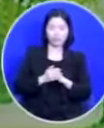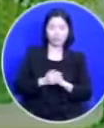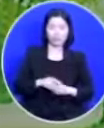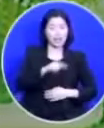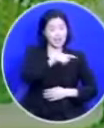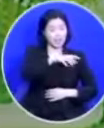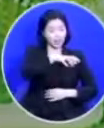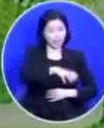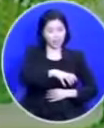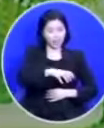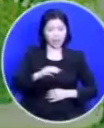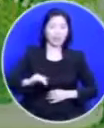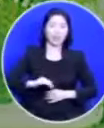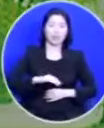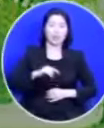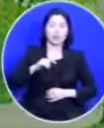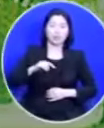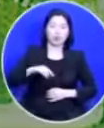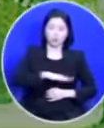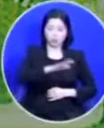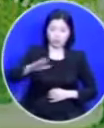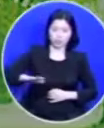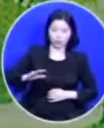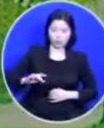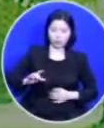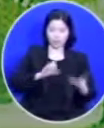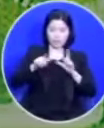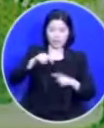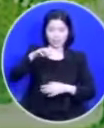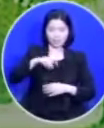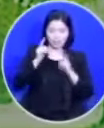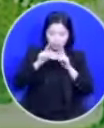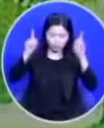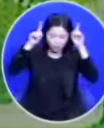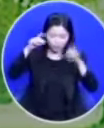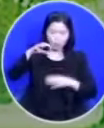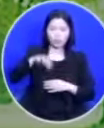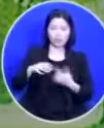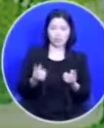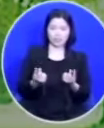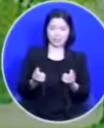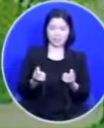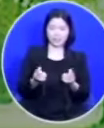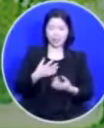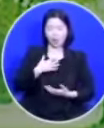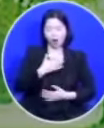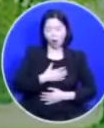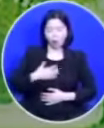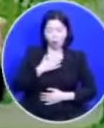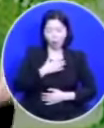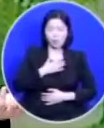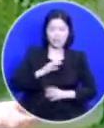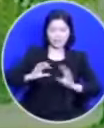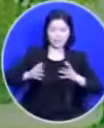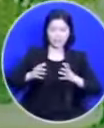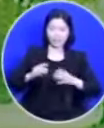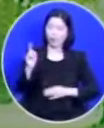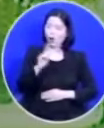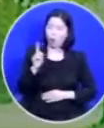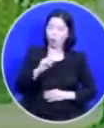여기가 우리가 사는 여기가 어 지옥과 같이 그렇게 험한 세상 인데 어떻게 천국처럼